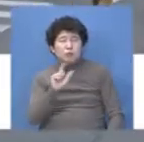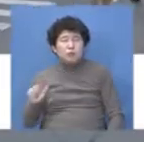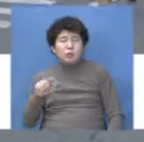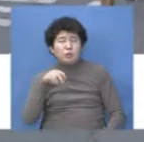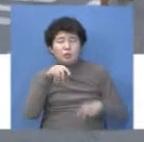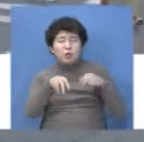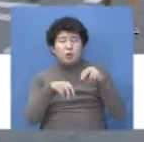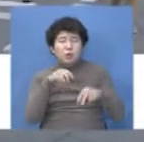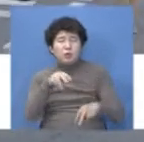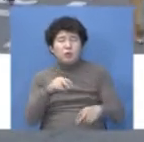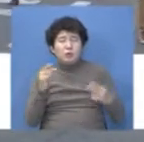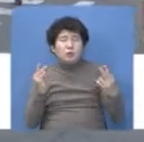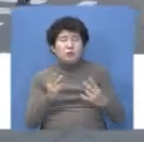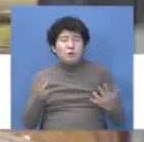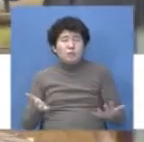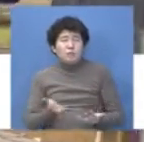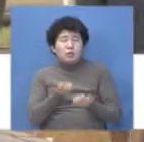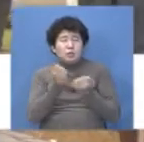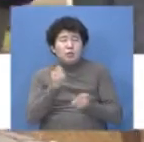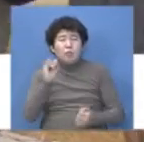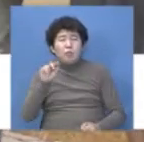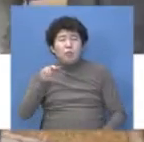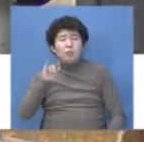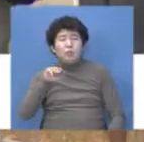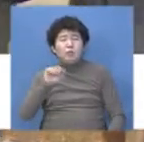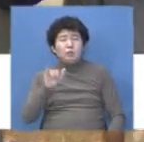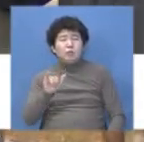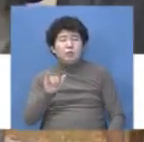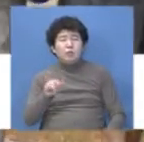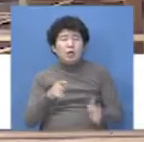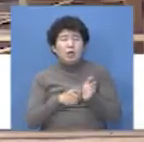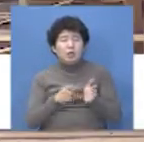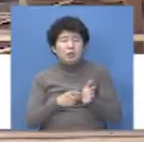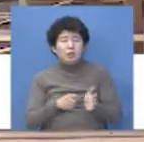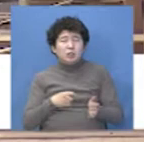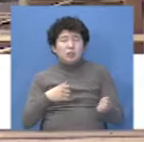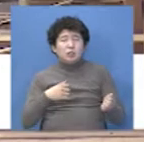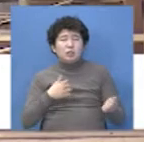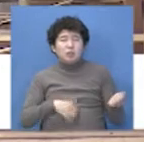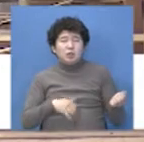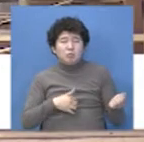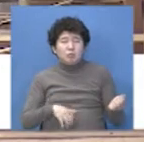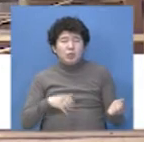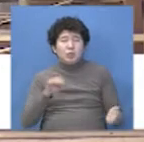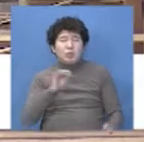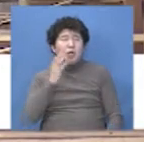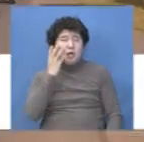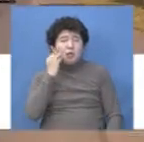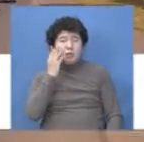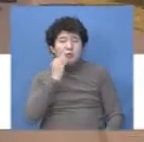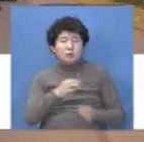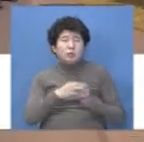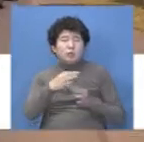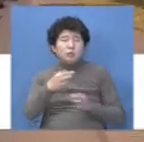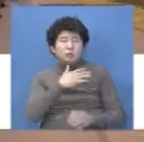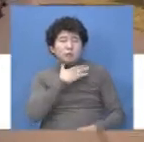необходима поддержка. В Улутау, Восточно-Казахстанской, Карагандинской, Кызылординской, Жамбылской и Алматинской областях много безработной